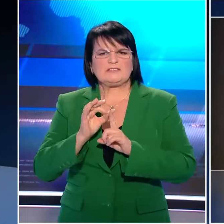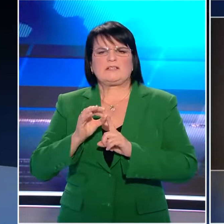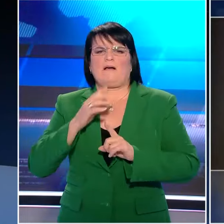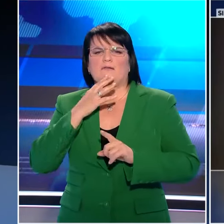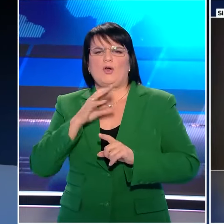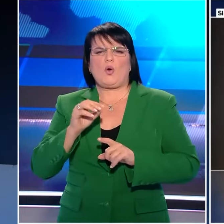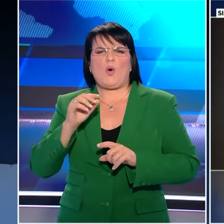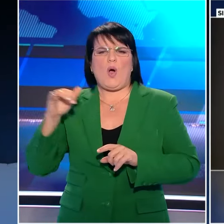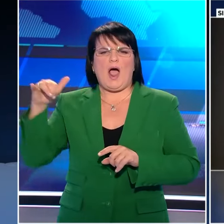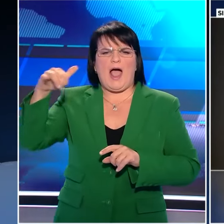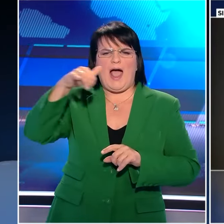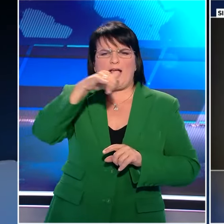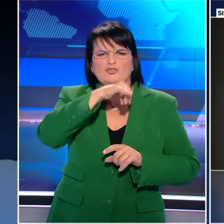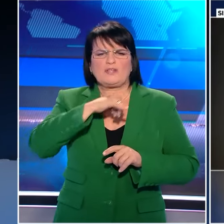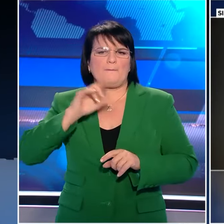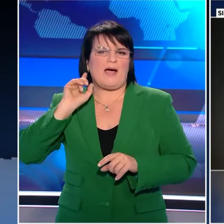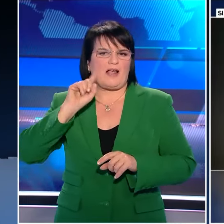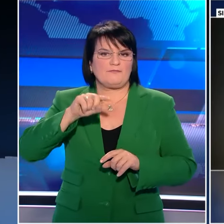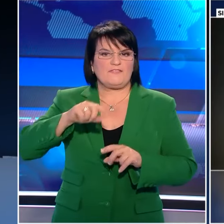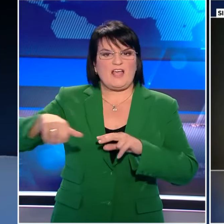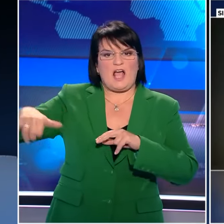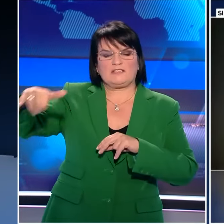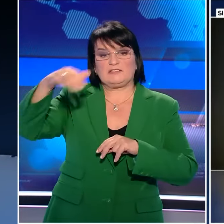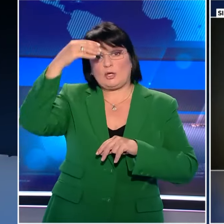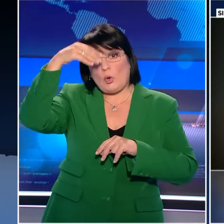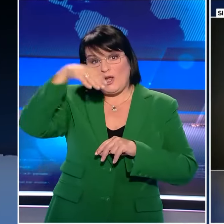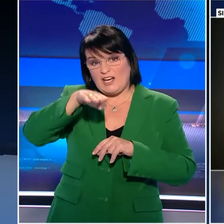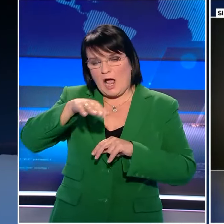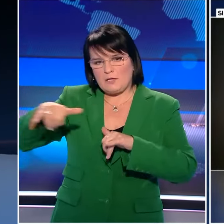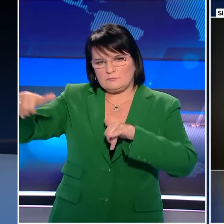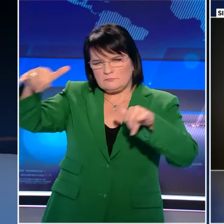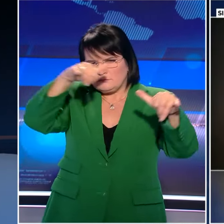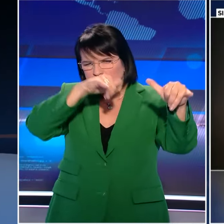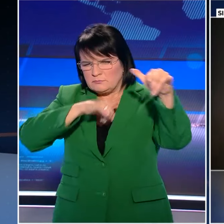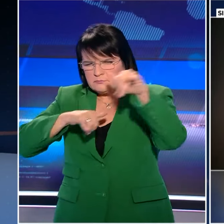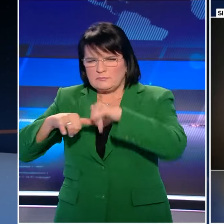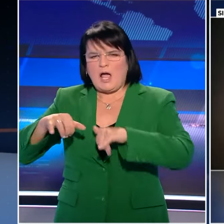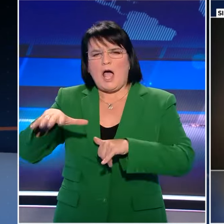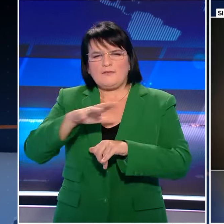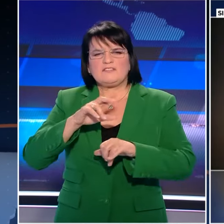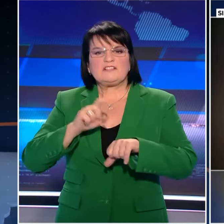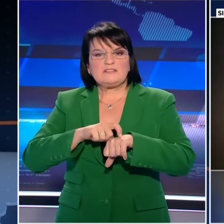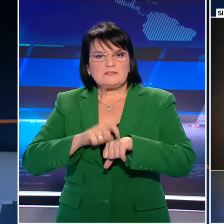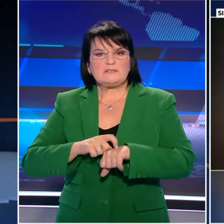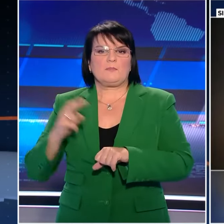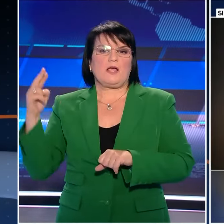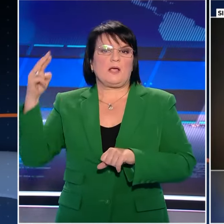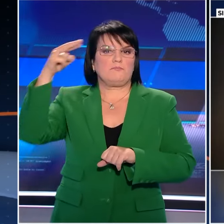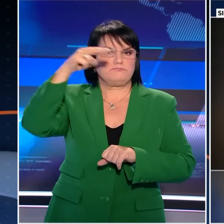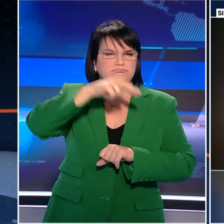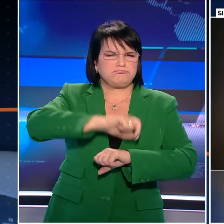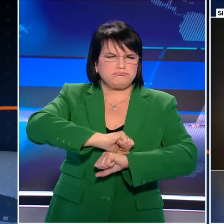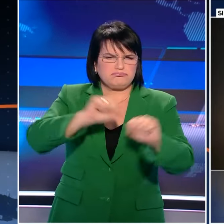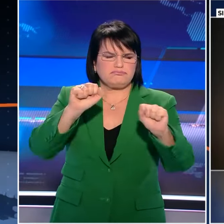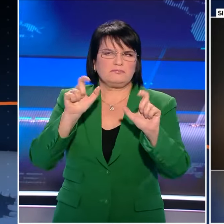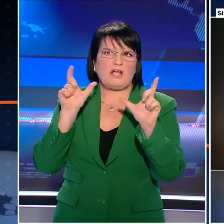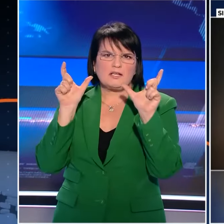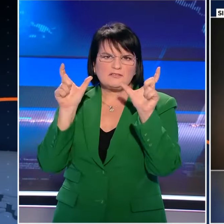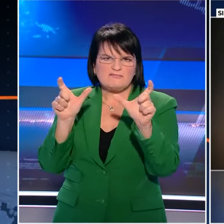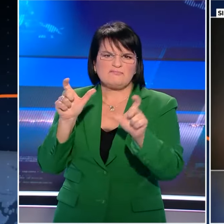did not violate Iranian airspace but were able to launch what they say a standoff.